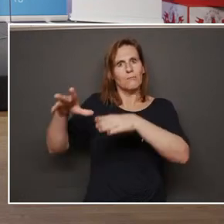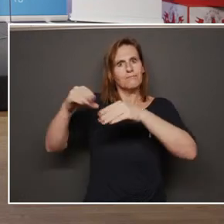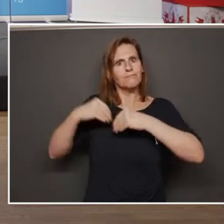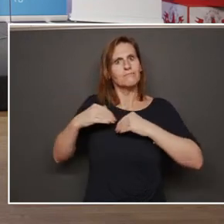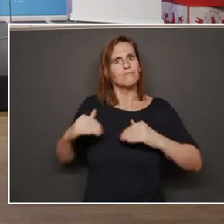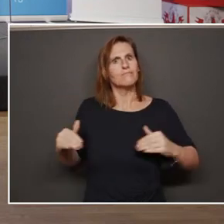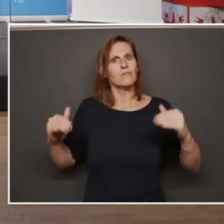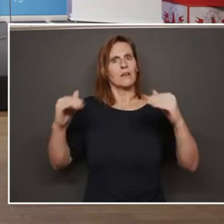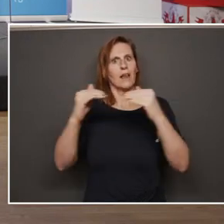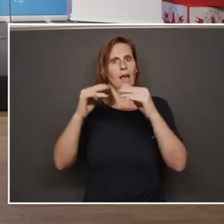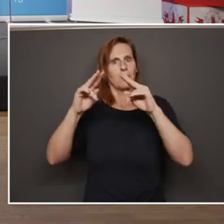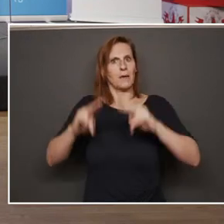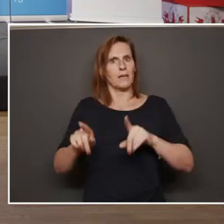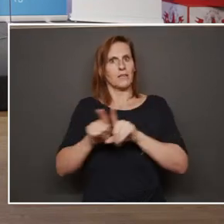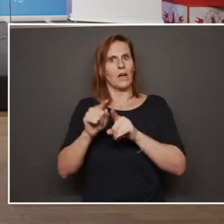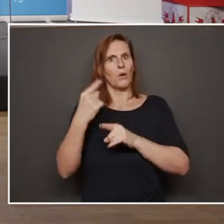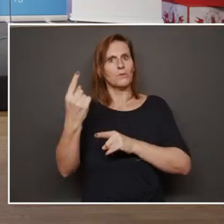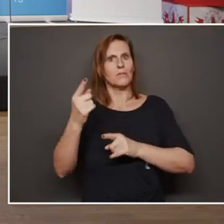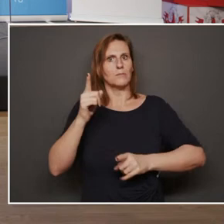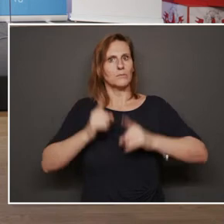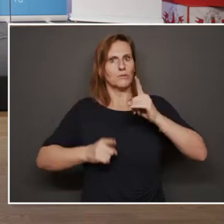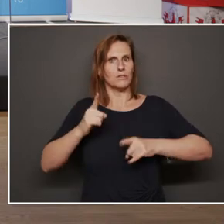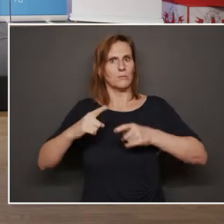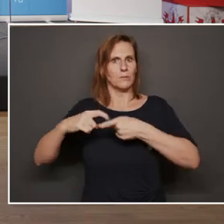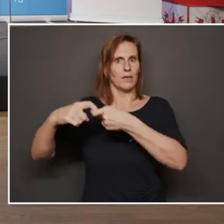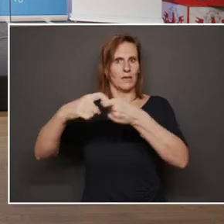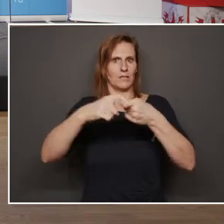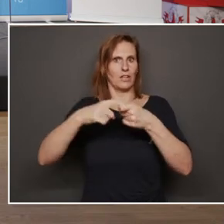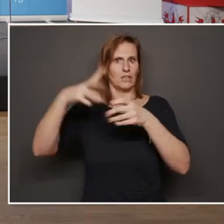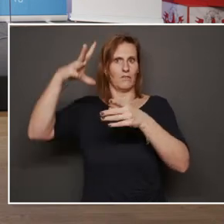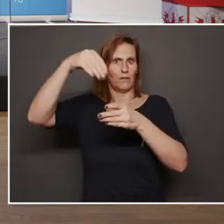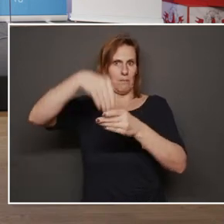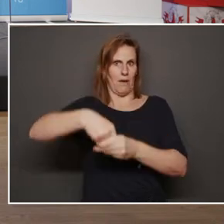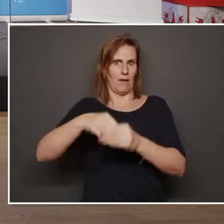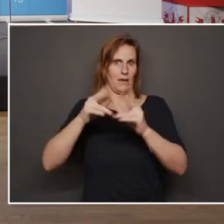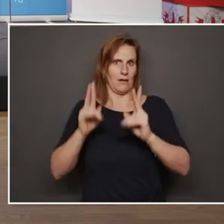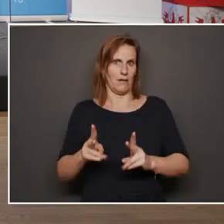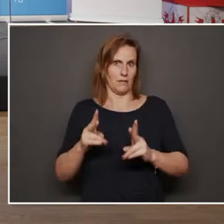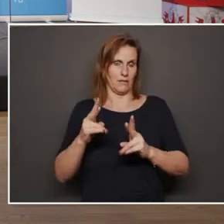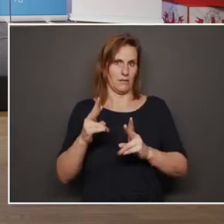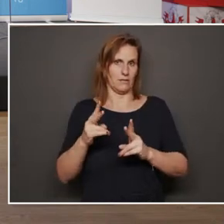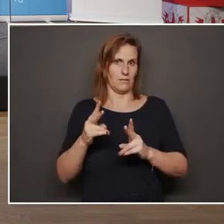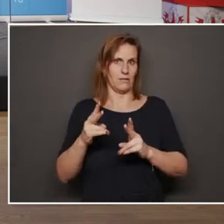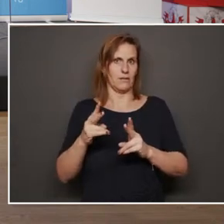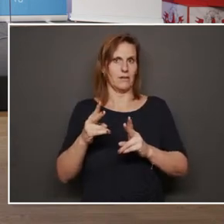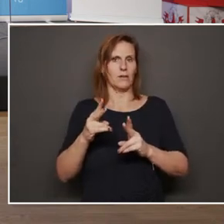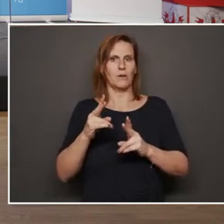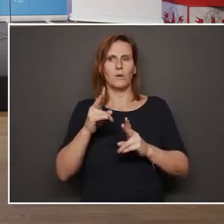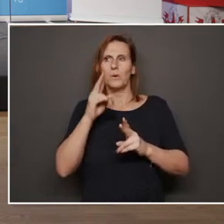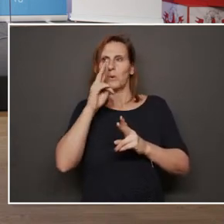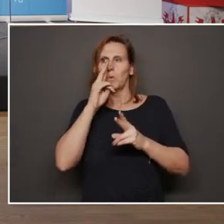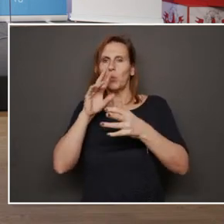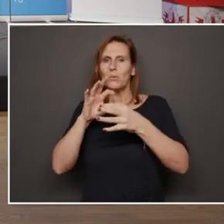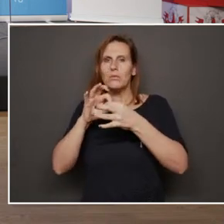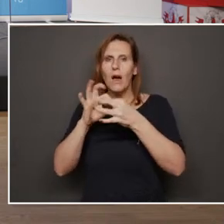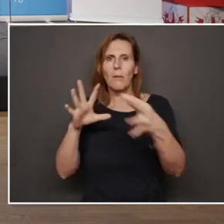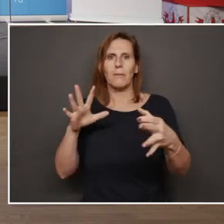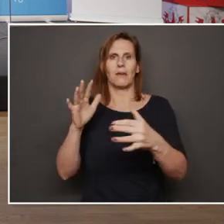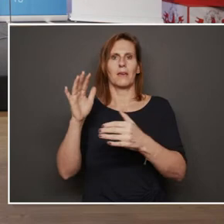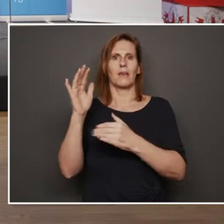und selbstbestimmt an dieser Gesellschaft teilhaben können. Unabhängig von